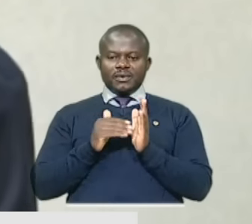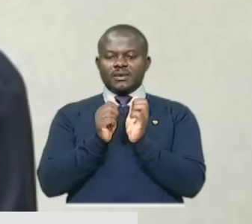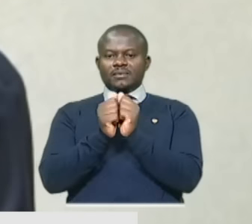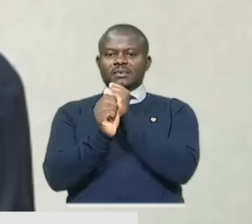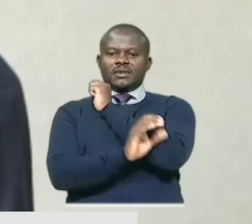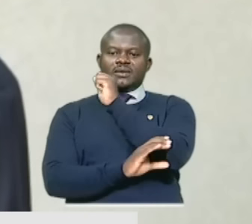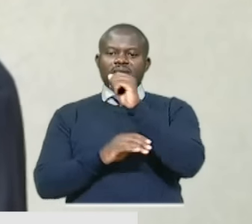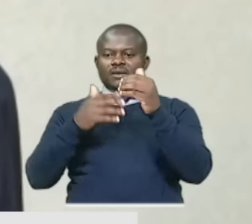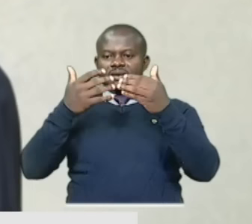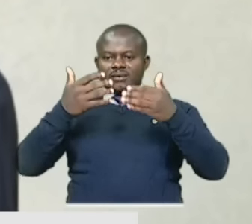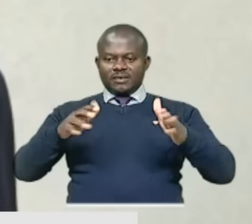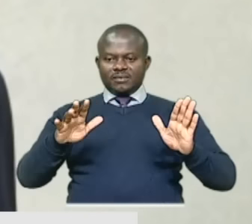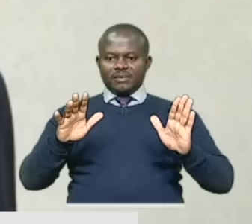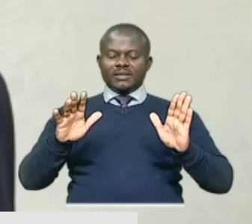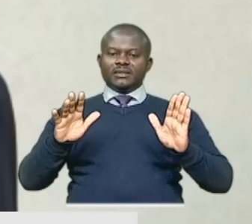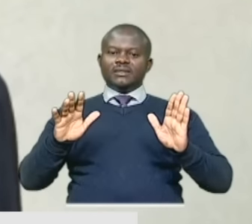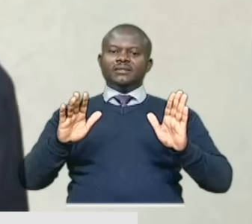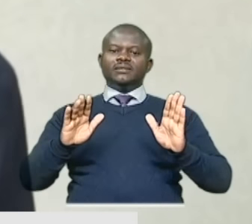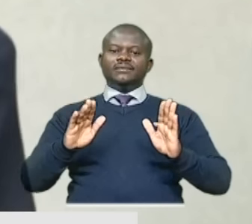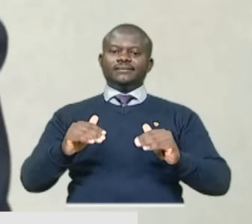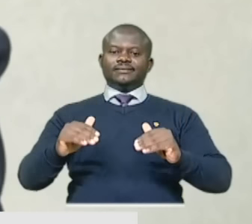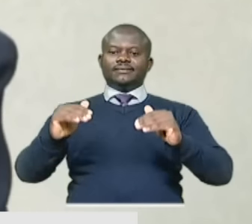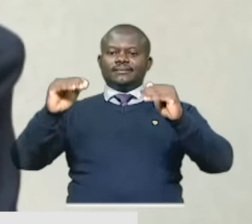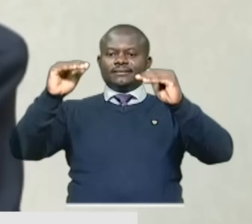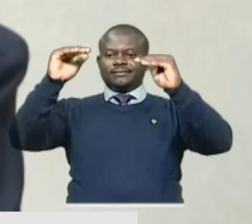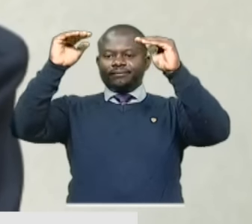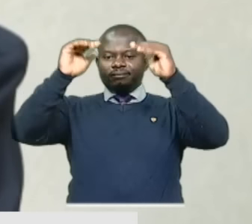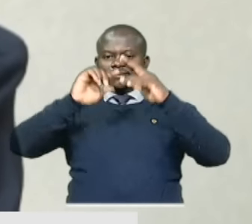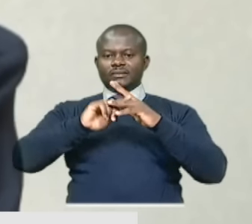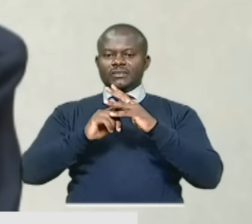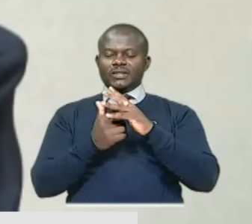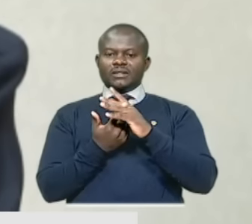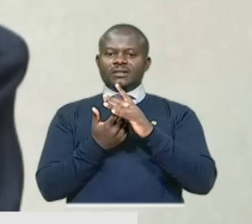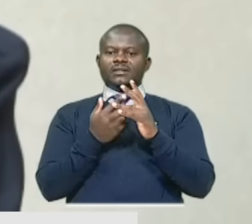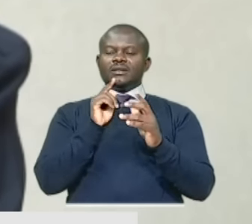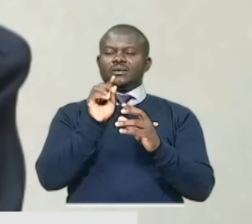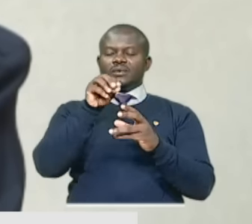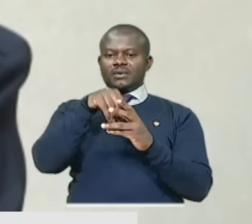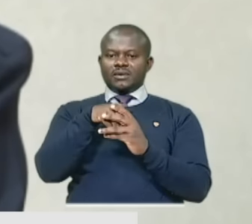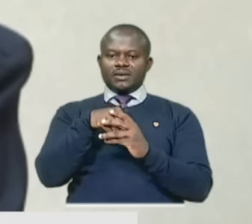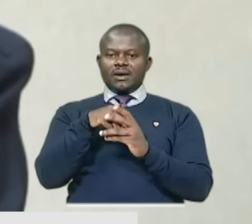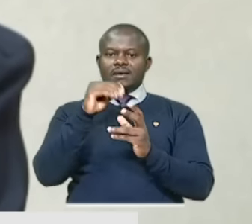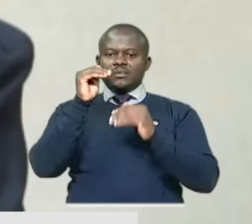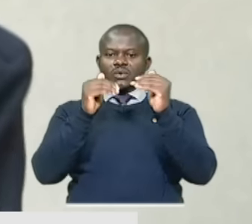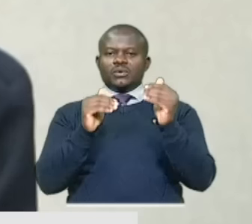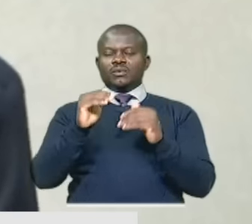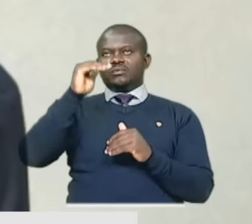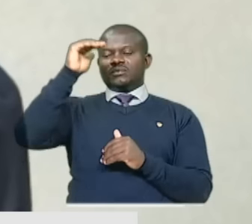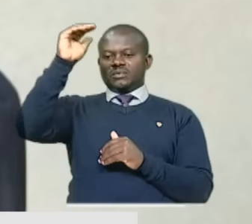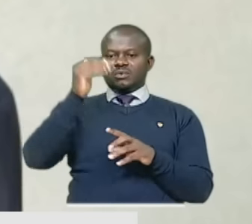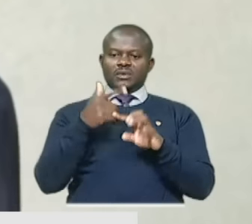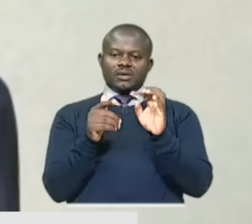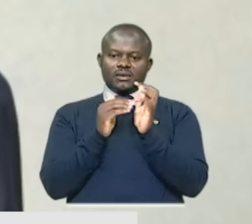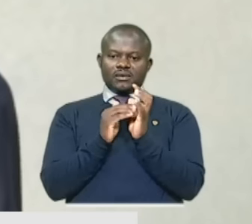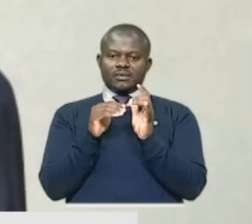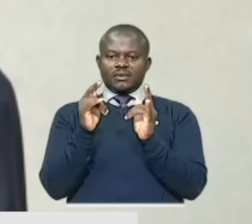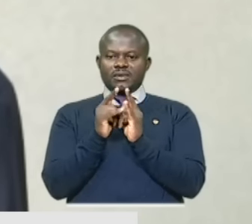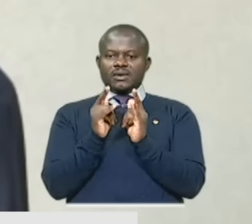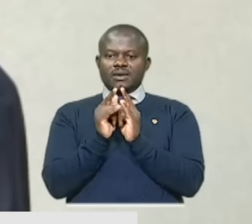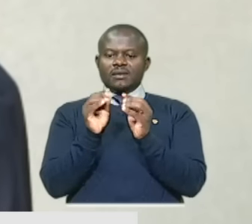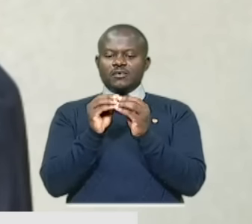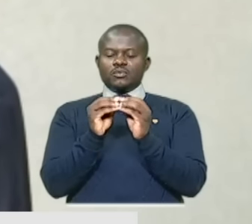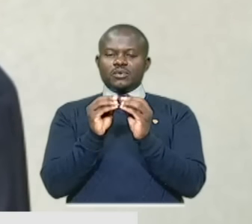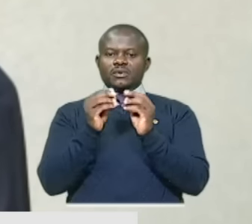kimaze navuga ngo kimaze kubyiruka noneho gitangiye kujya mu rwego rw'ubukure ariko ni n'umushyikirano ubaye mu